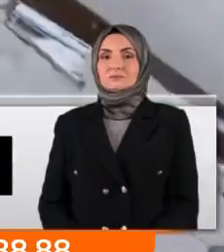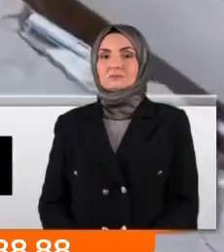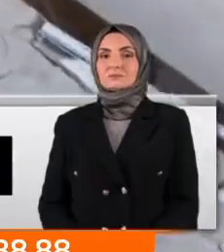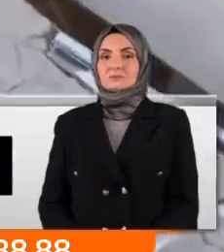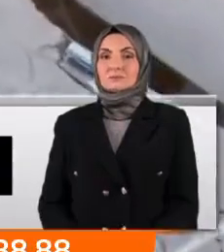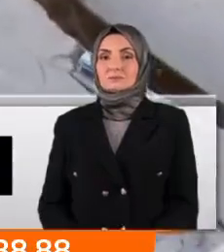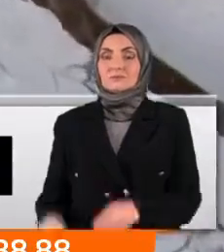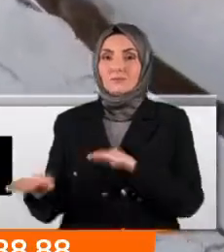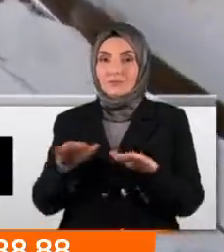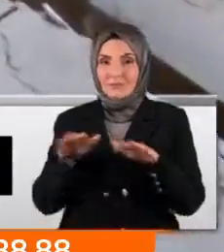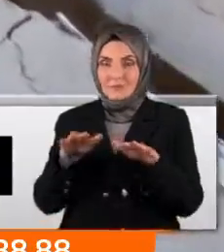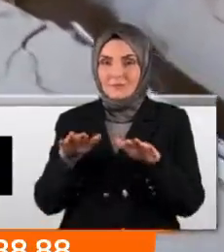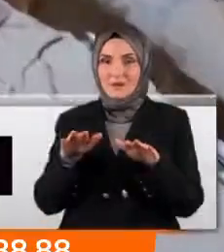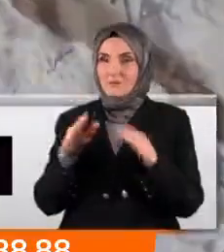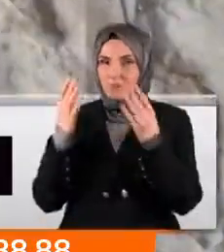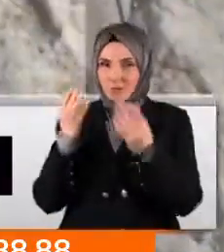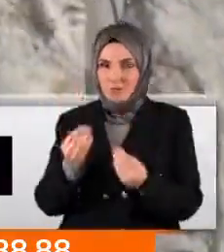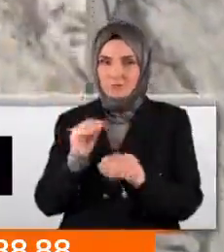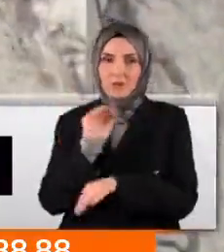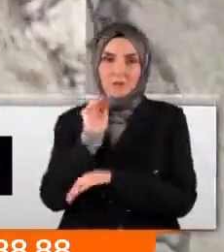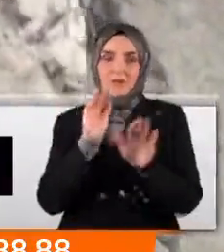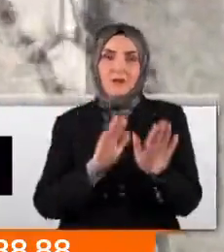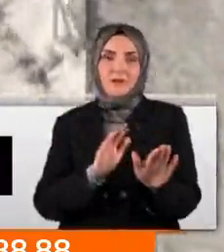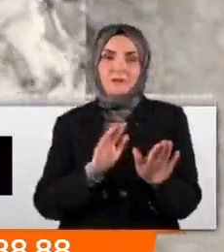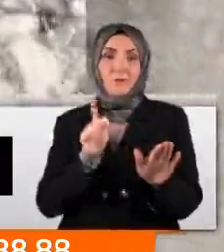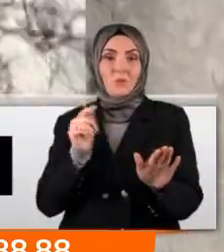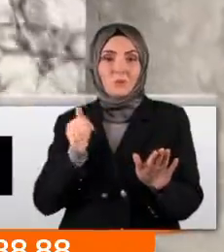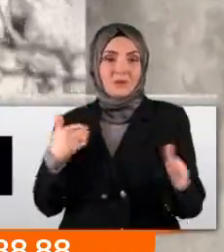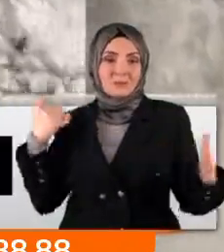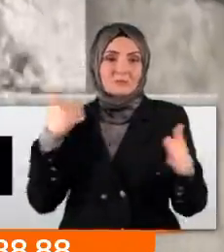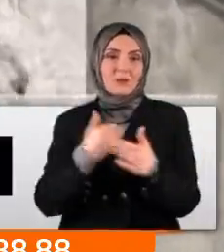Deprem felaketinde hayatta kalmış, o günden beri de korkuyla yaşıyordu.